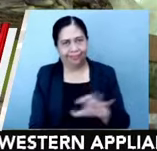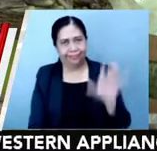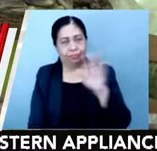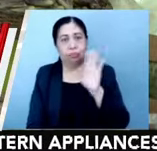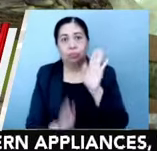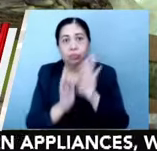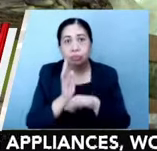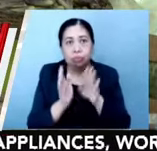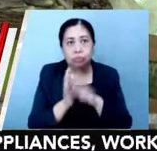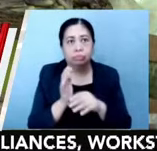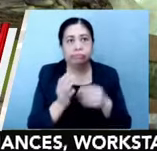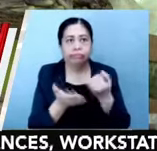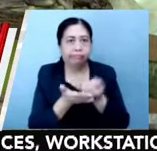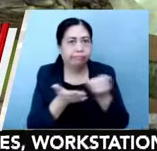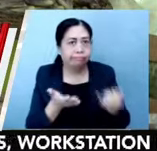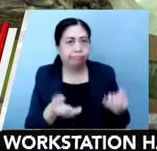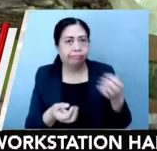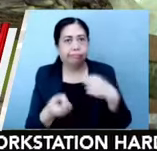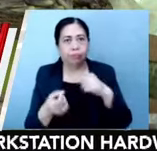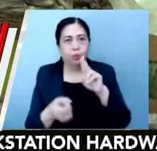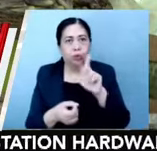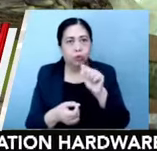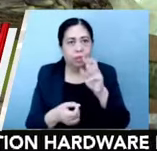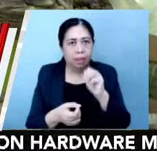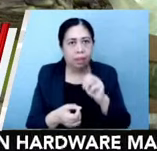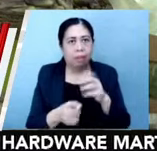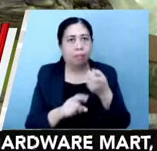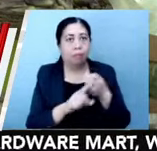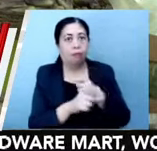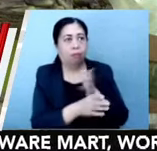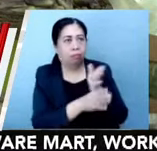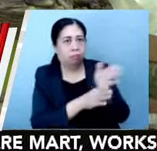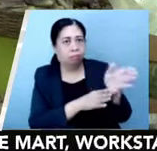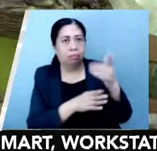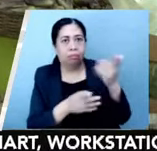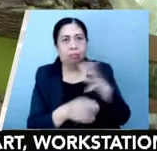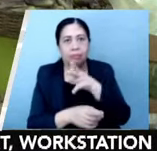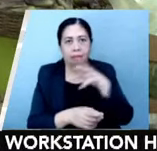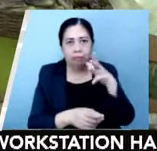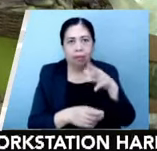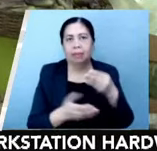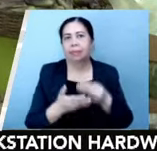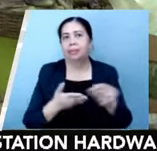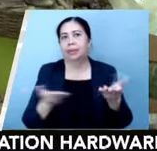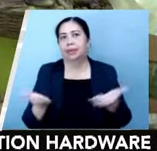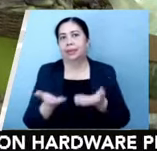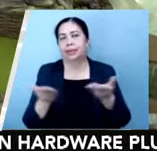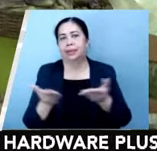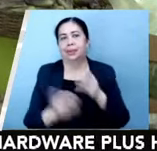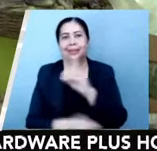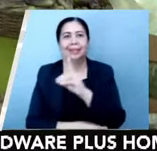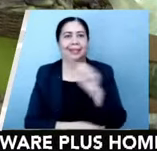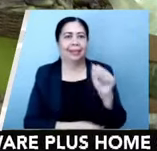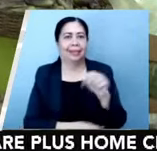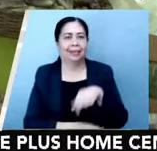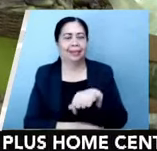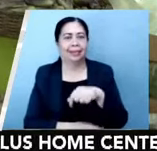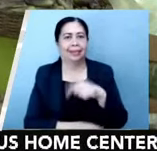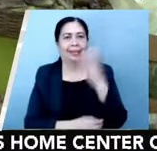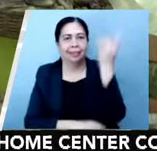at pang-ulam farm-to-market quality. Ito yung mabibili dito sa Kadiwa Market sa Department of Agriculture sa Elliptical Road dito sa Quezon